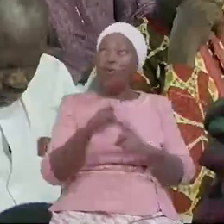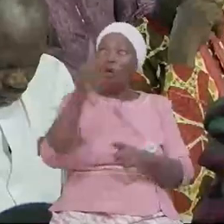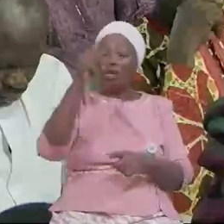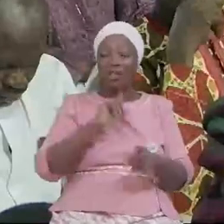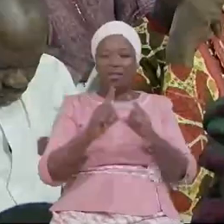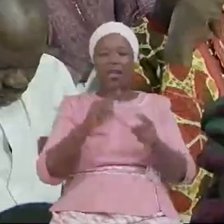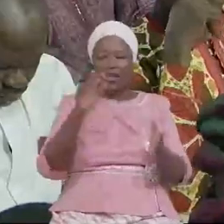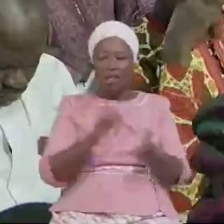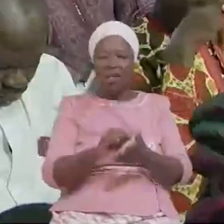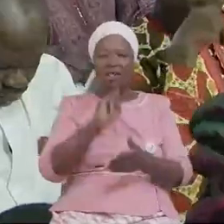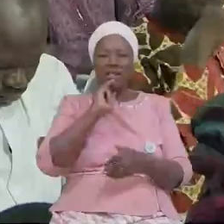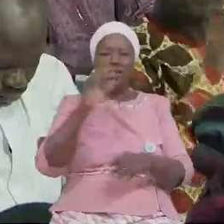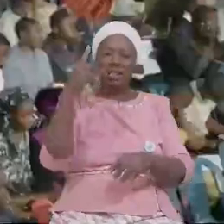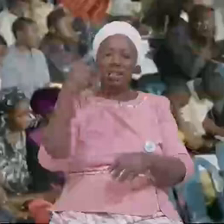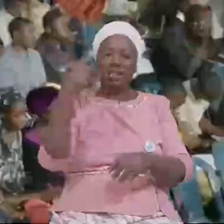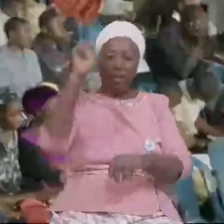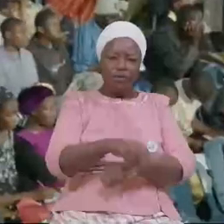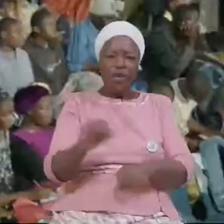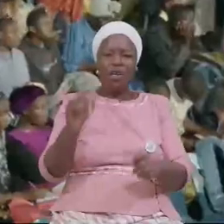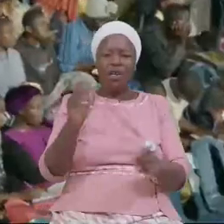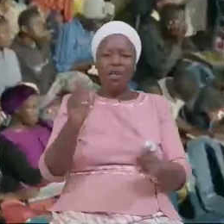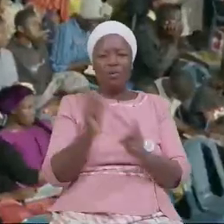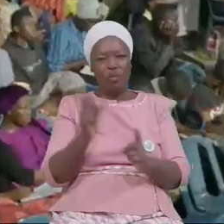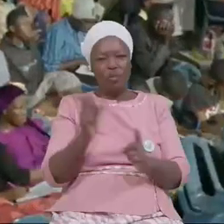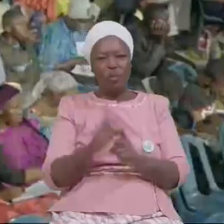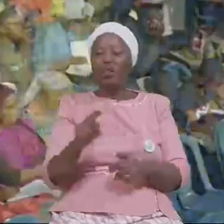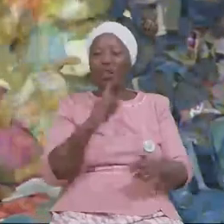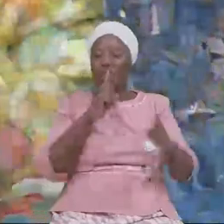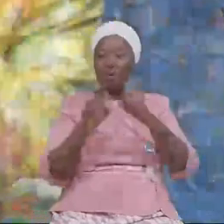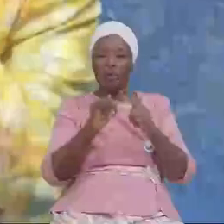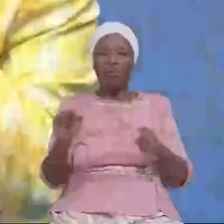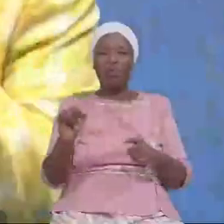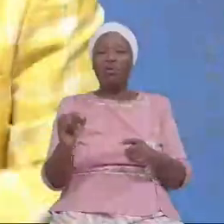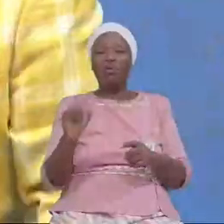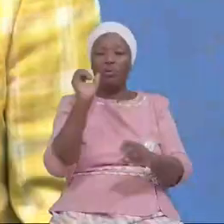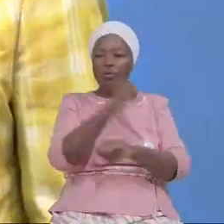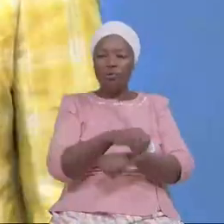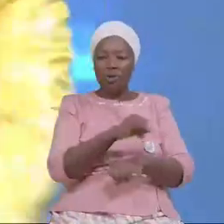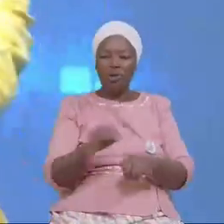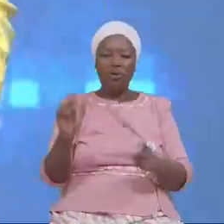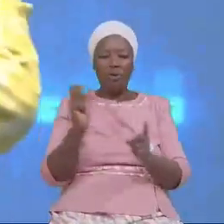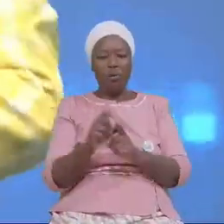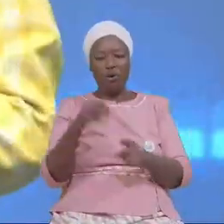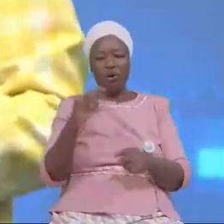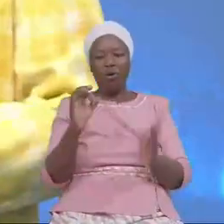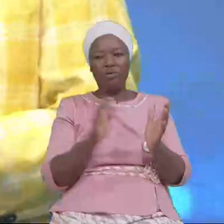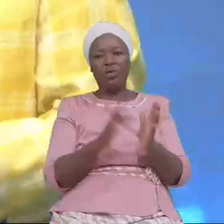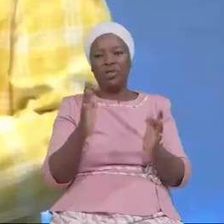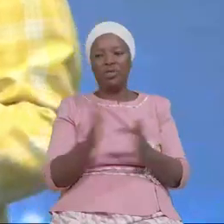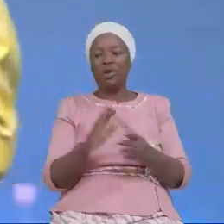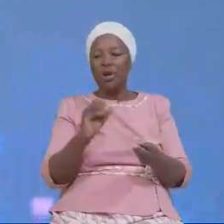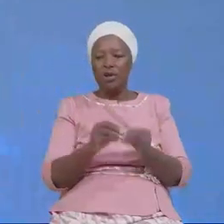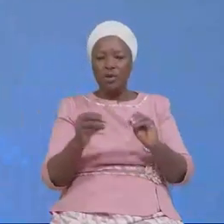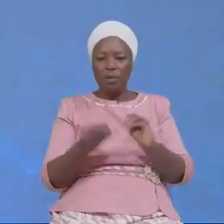parle, c'est la parole dominante. La parole dominante est déclarée de